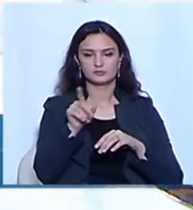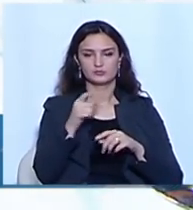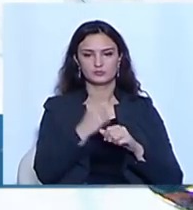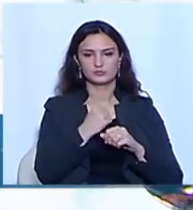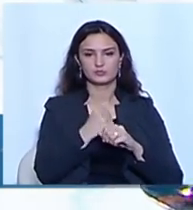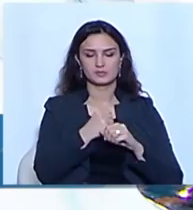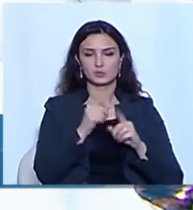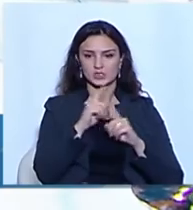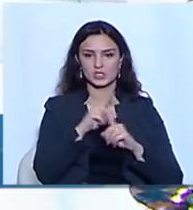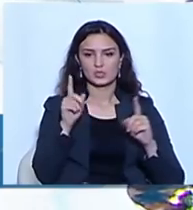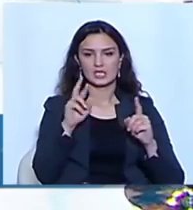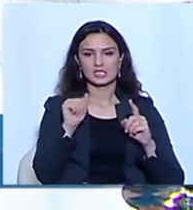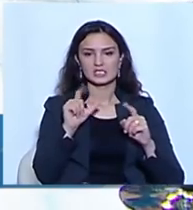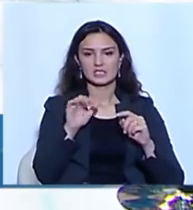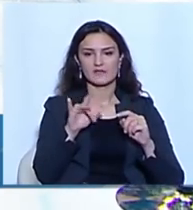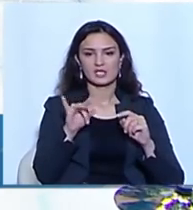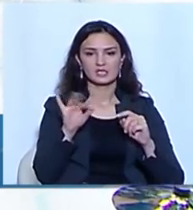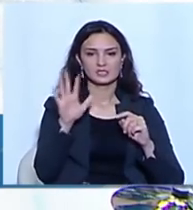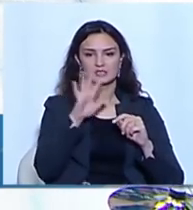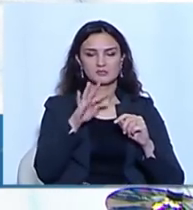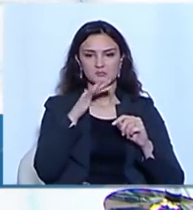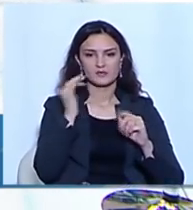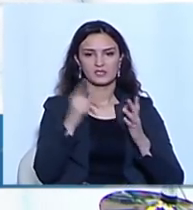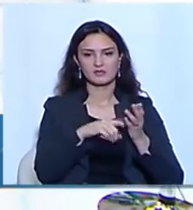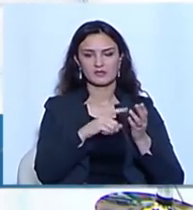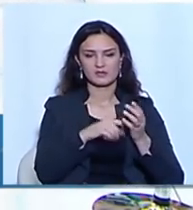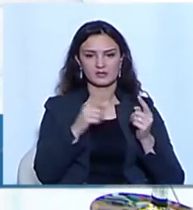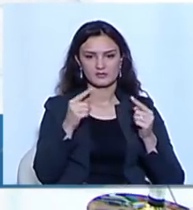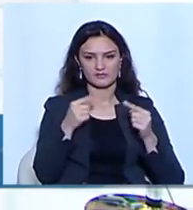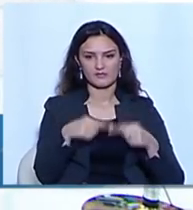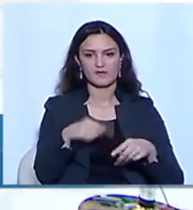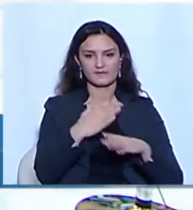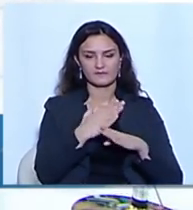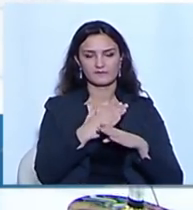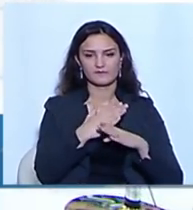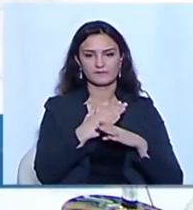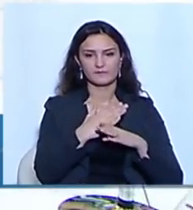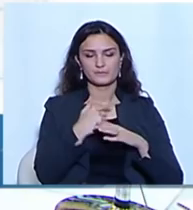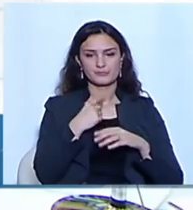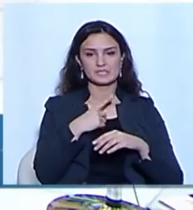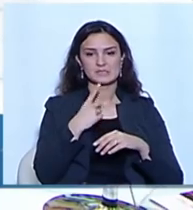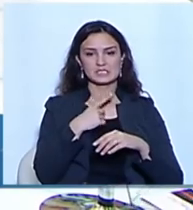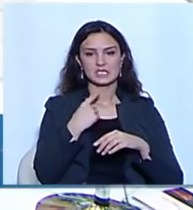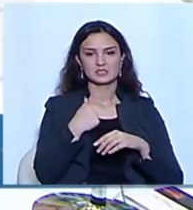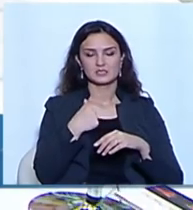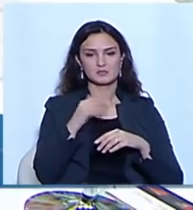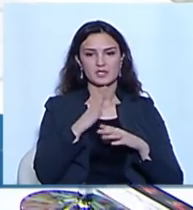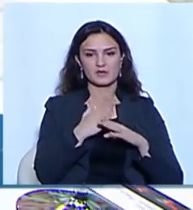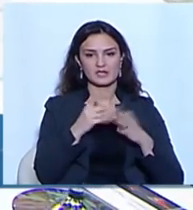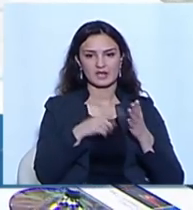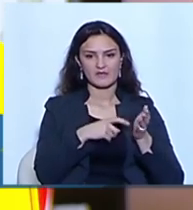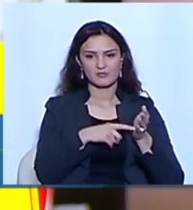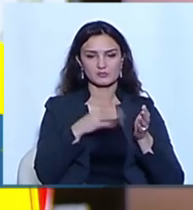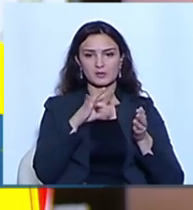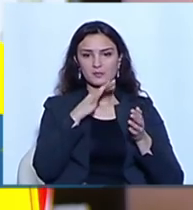აი უცნაურია, დასავლეთში ძალიან ბევრი კვლევა, მე არა ვარ ორგანიზაციული ფსიქოლოგიის სპეციალისტი, მაგრამ ძალიან